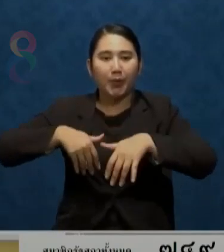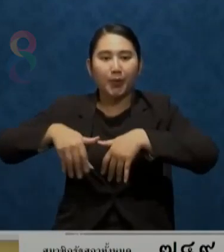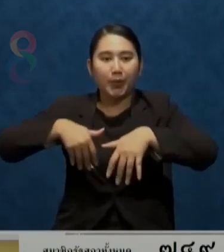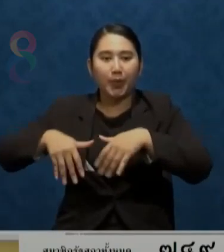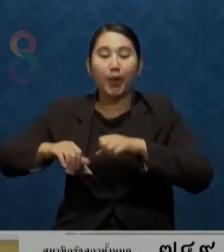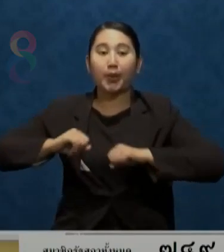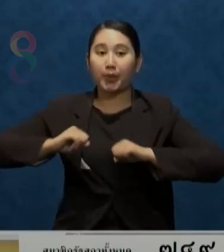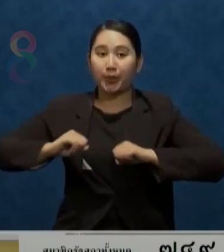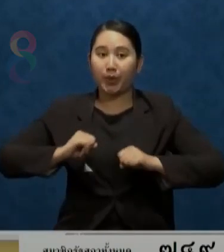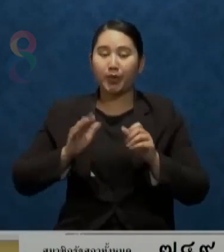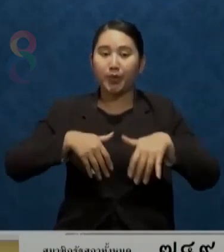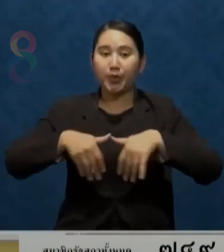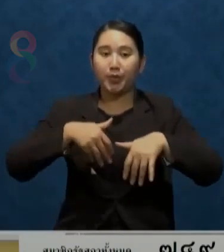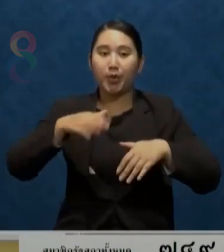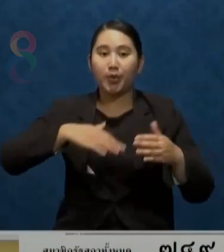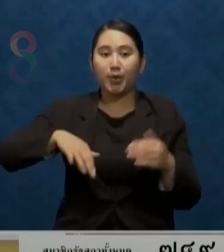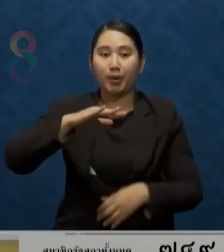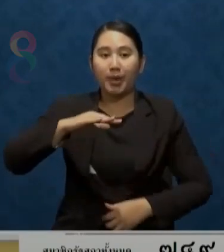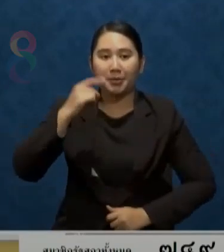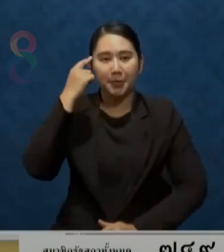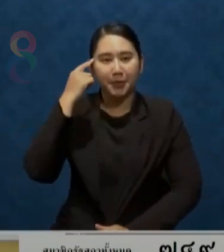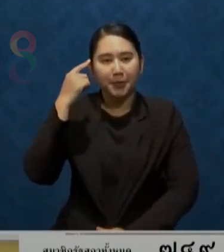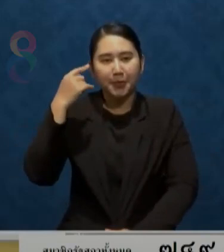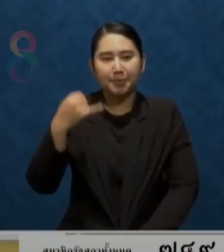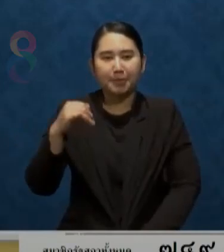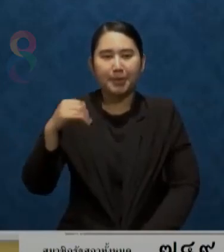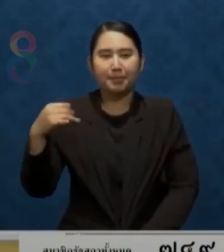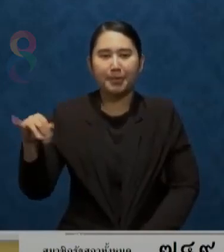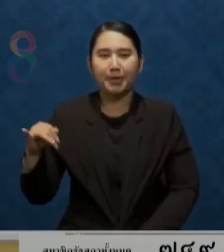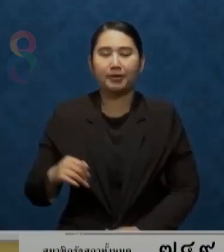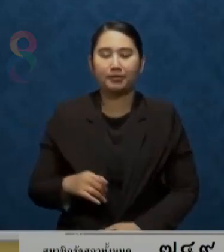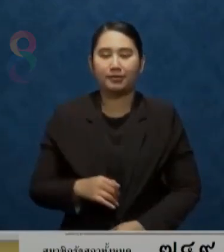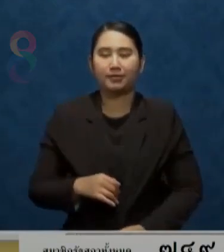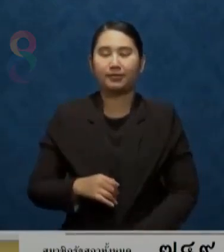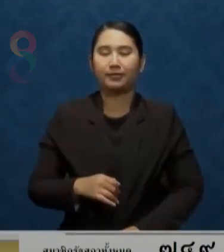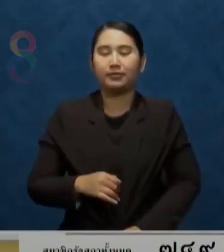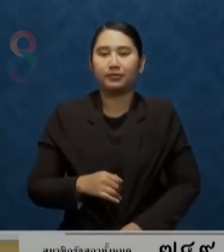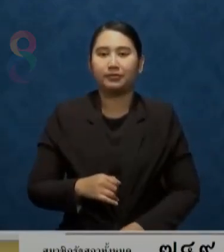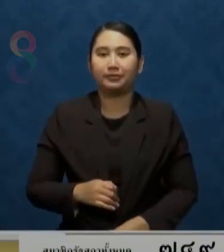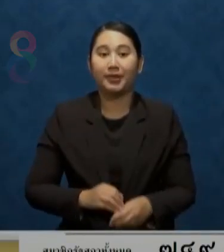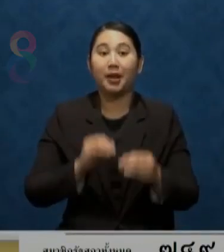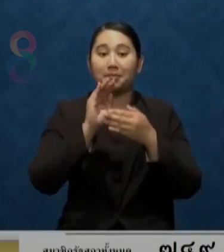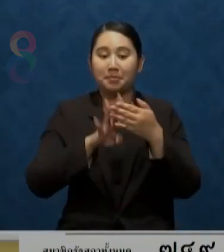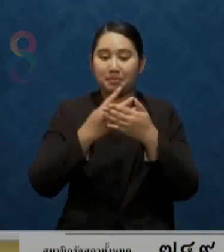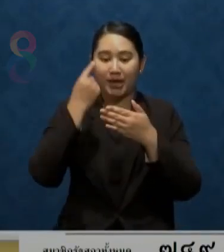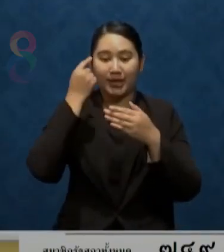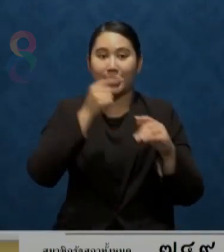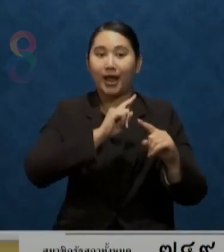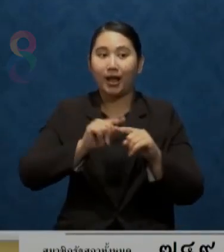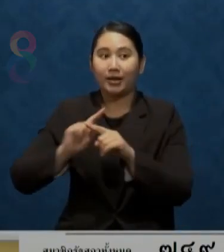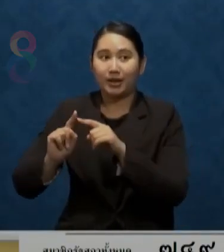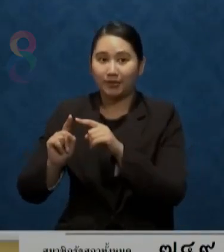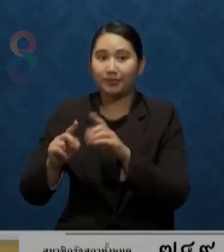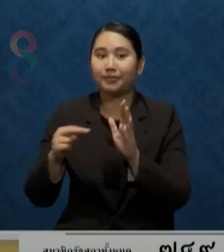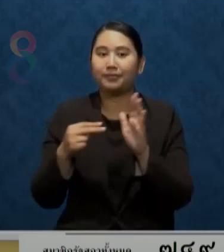ชนประชาชนทั่วไปแนวทางที่ผิดมีการเสนอแนวคิดต่างๆ